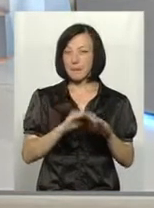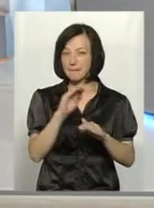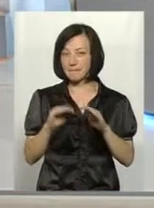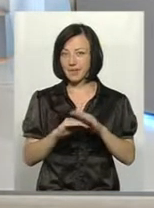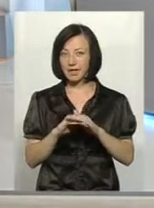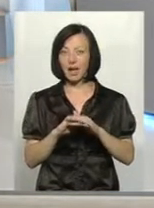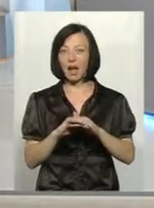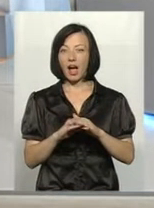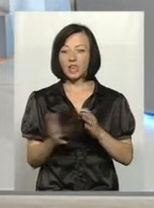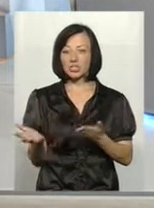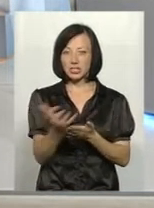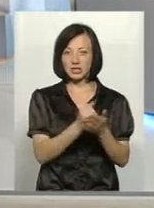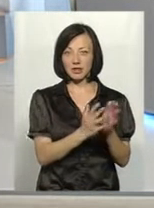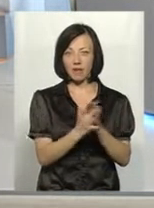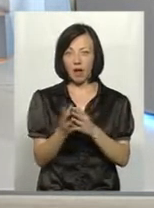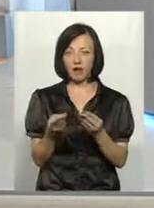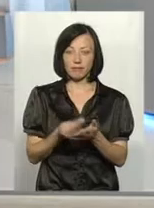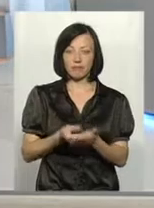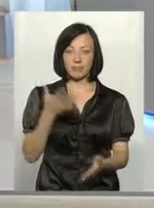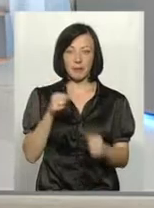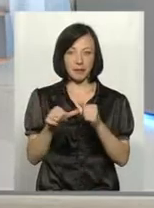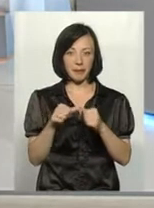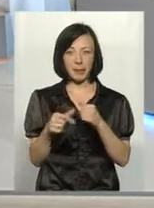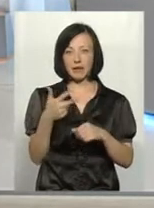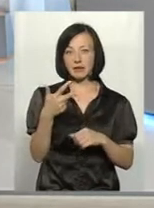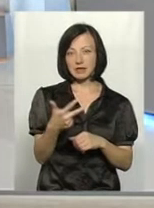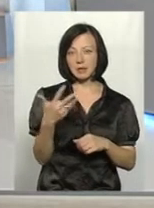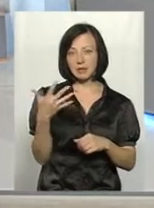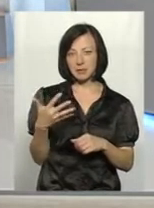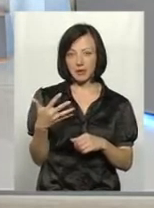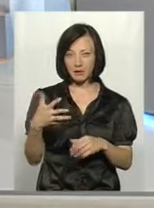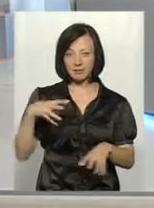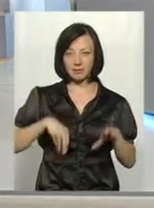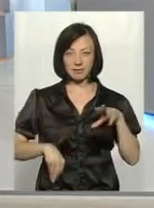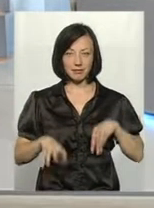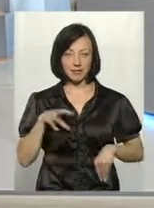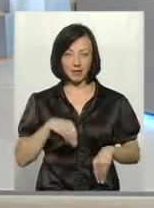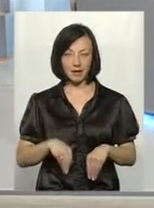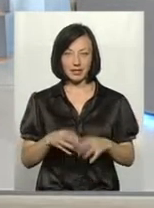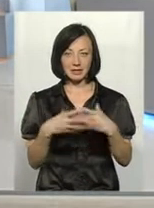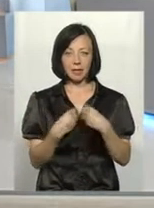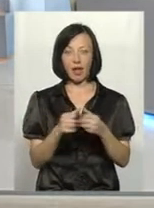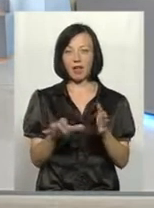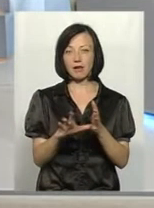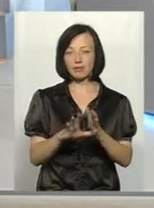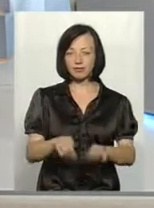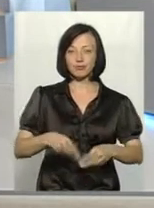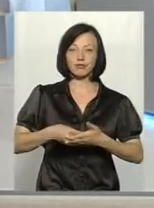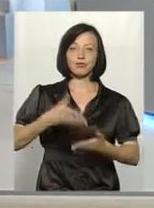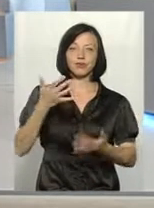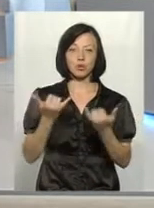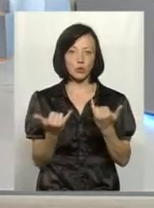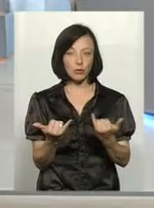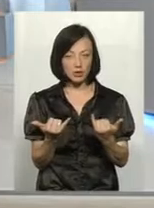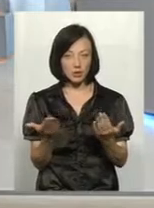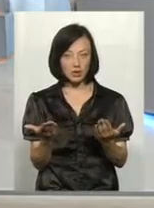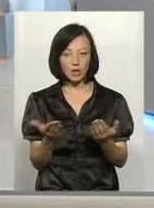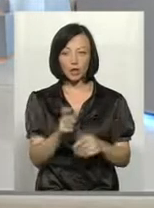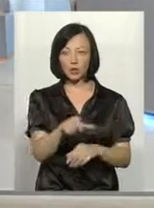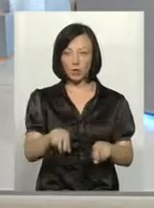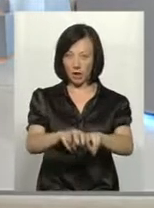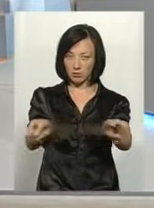солярка піднеслася, заплати солярку, це в кишеню 3-5 сімей України пішли, розумієте? Електроенергія, раз піднесли сьогодні, з